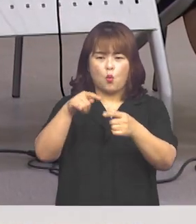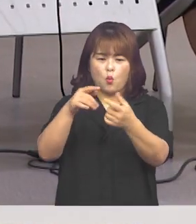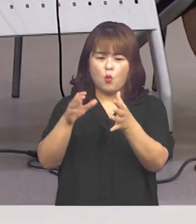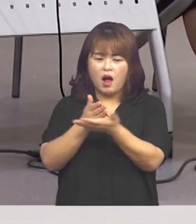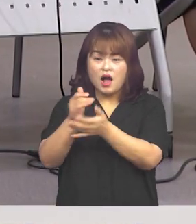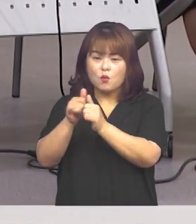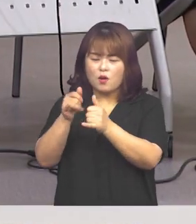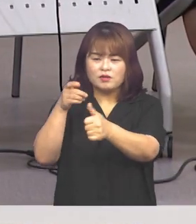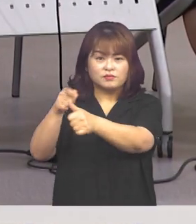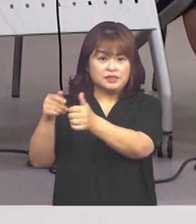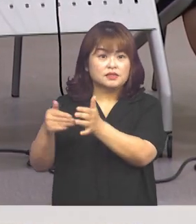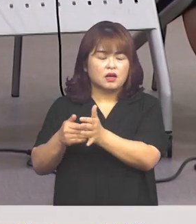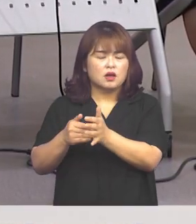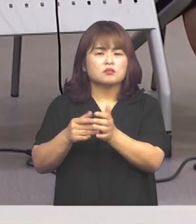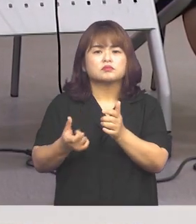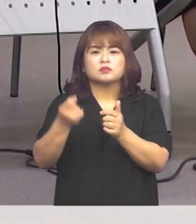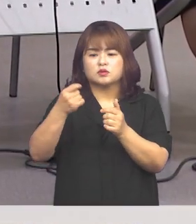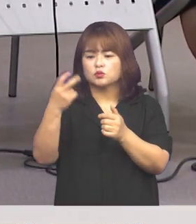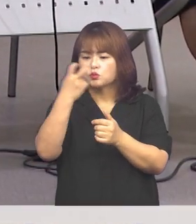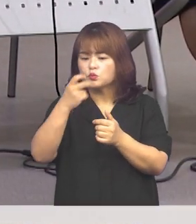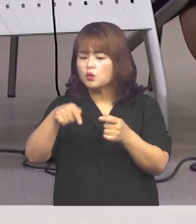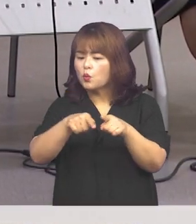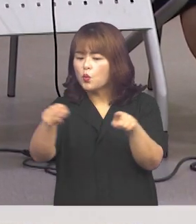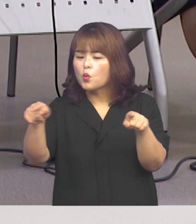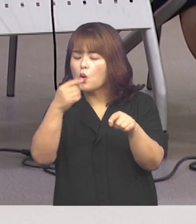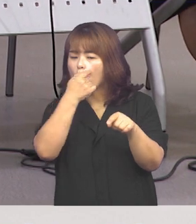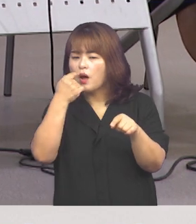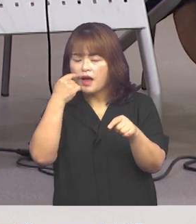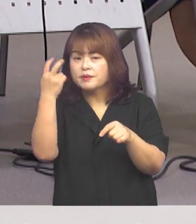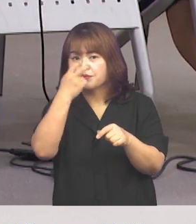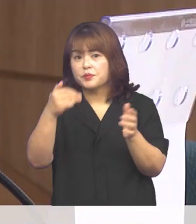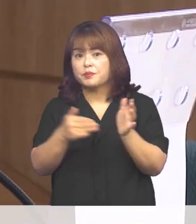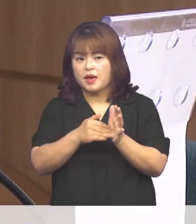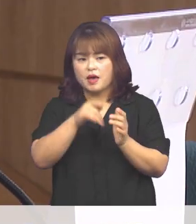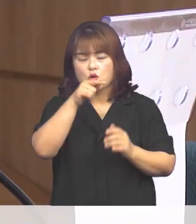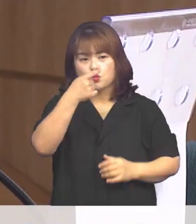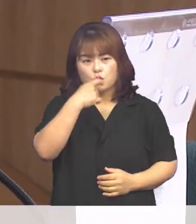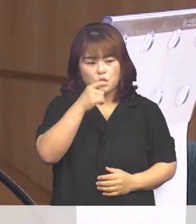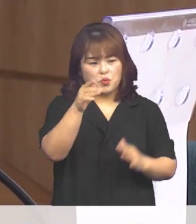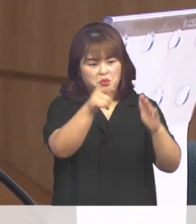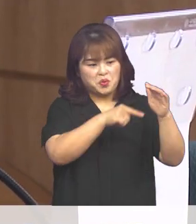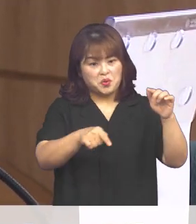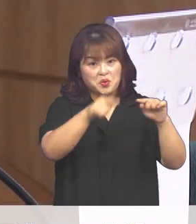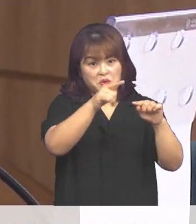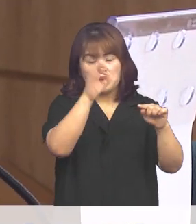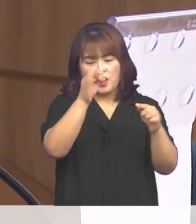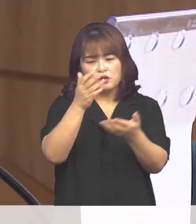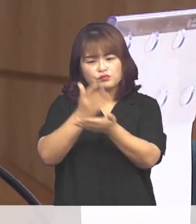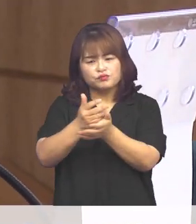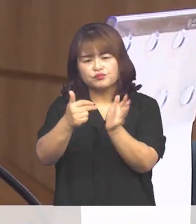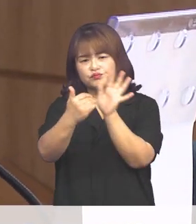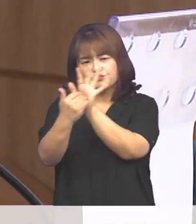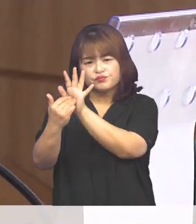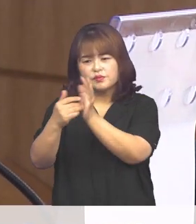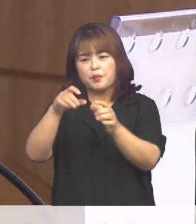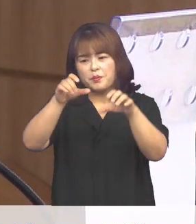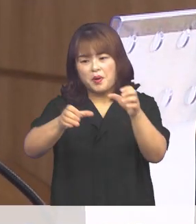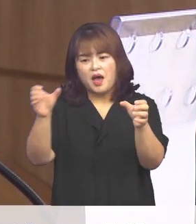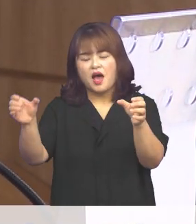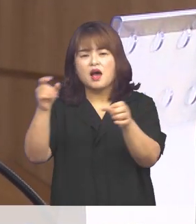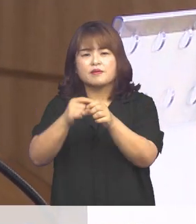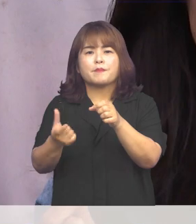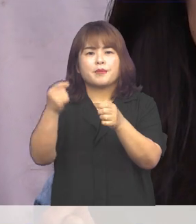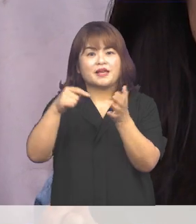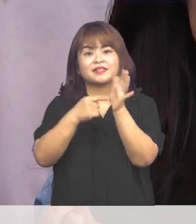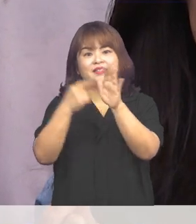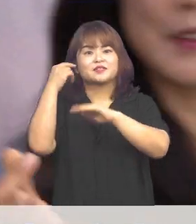관계부서에 지시했으며 관계부서는 송전초 주변 상습 침수구역 정비, 옐로카펫 정비, 주정차 금지 규제봉